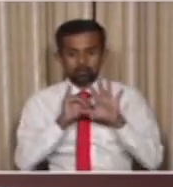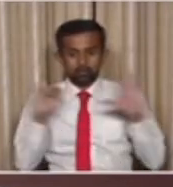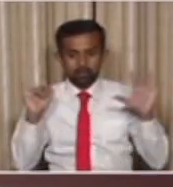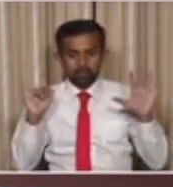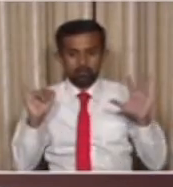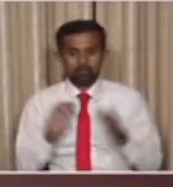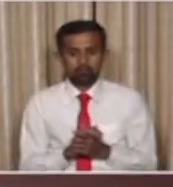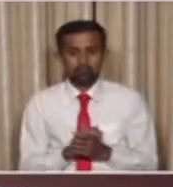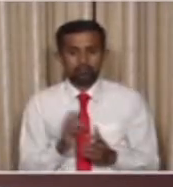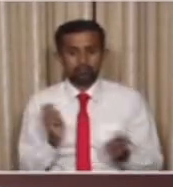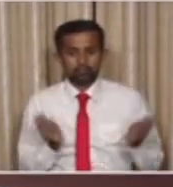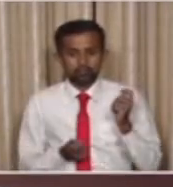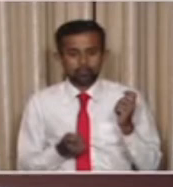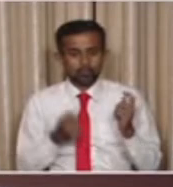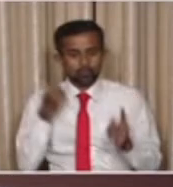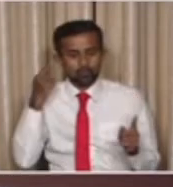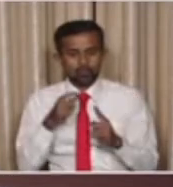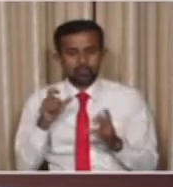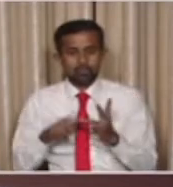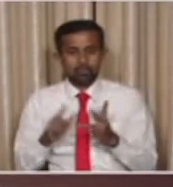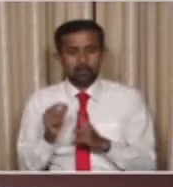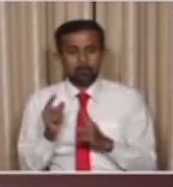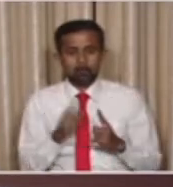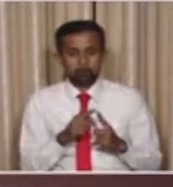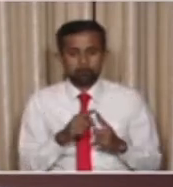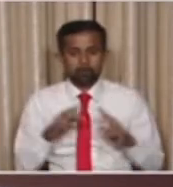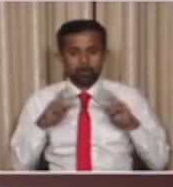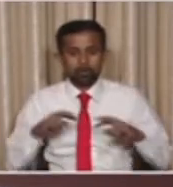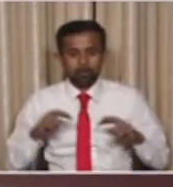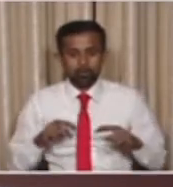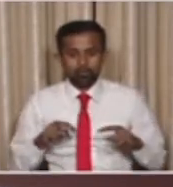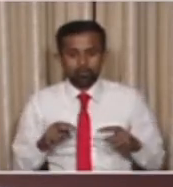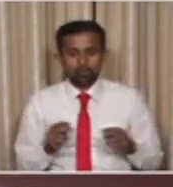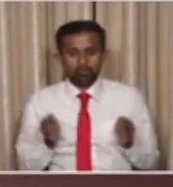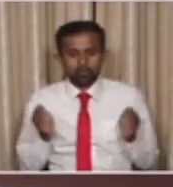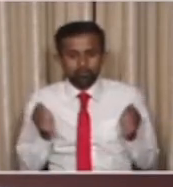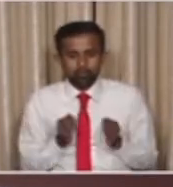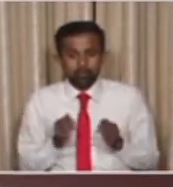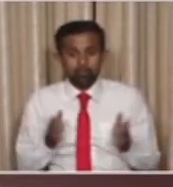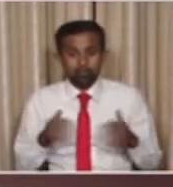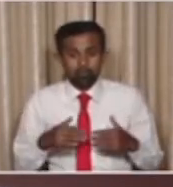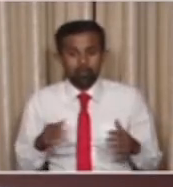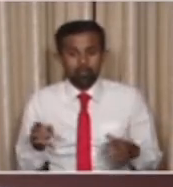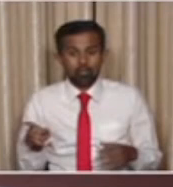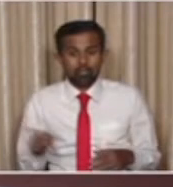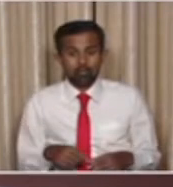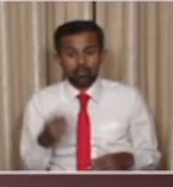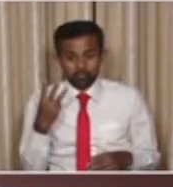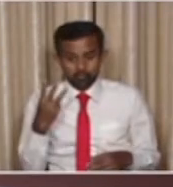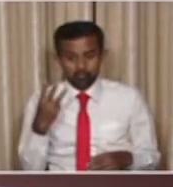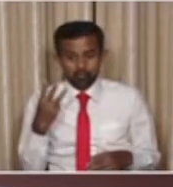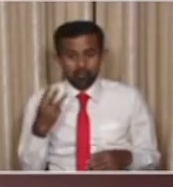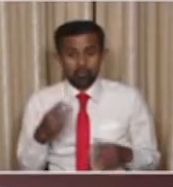උතුර ක්‍රිකට් ආයතනයේ පිළිබඳ කෝප් සභාව විමර්ශනය ඉතා කුඩා ප්‍රමාණයක් තමයි සිදු කරේ. තව දින 3ක් අපි එදාම